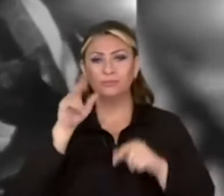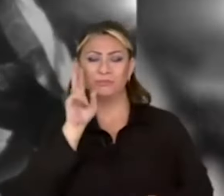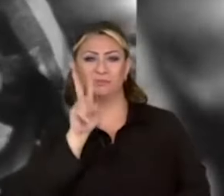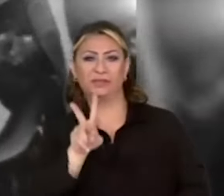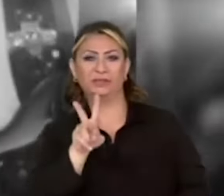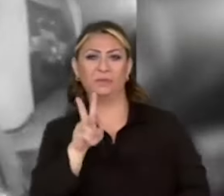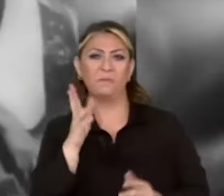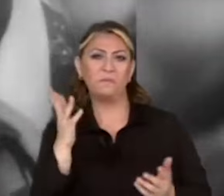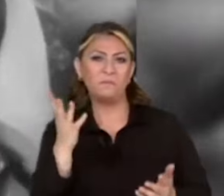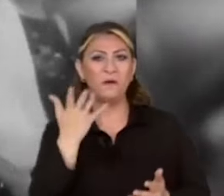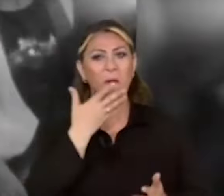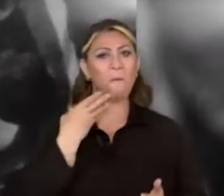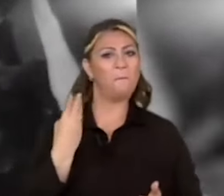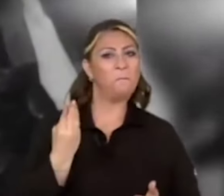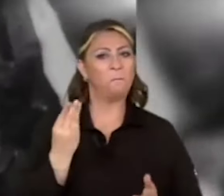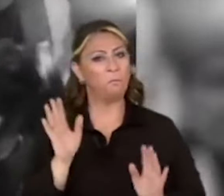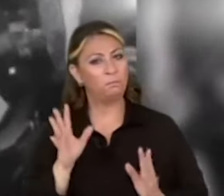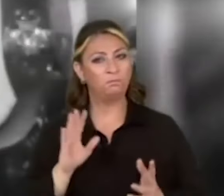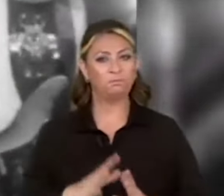bakınca bayağı da jantiymişsin hani.